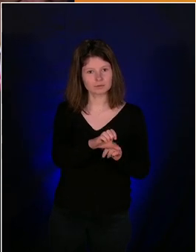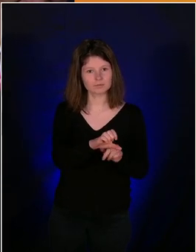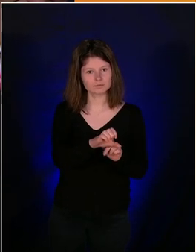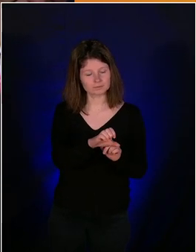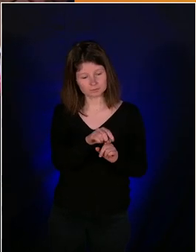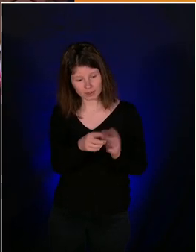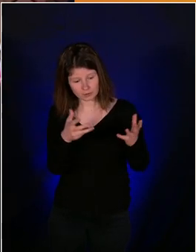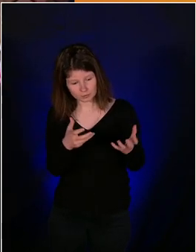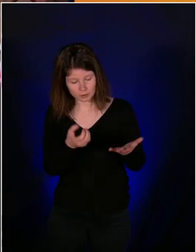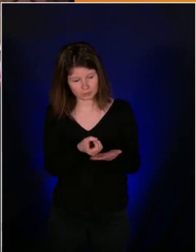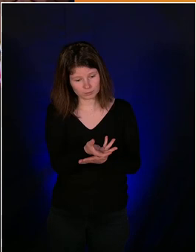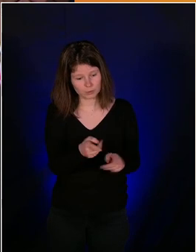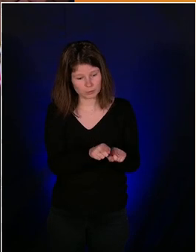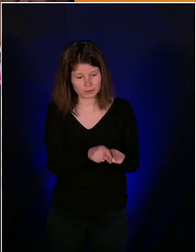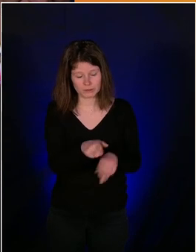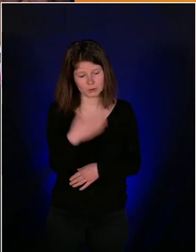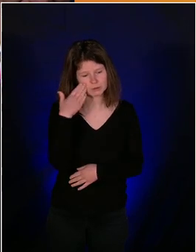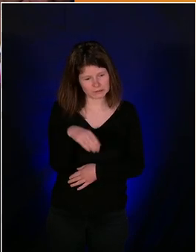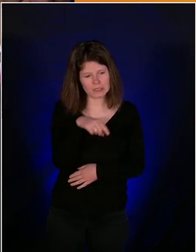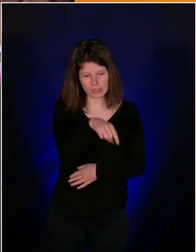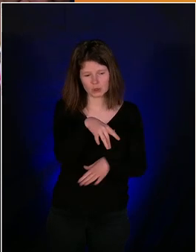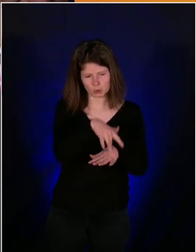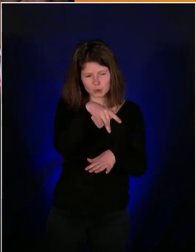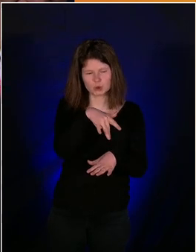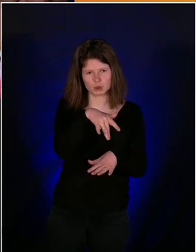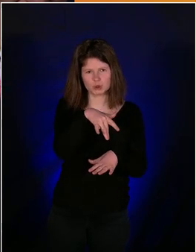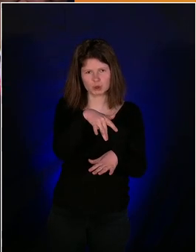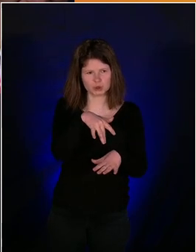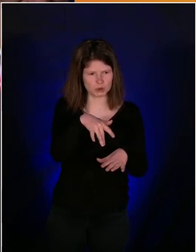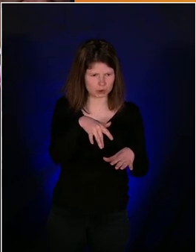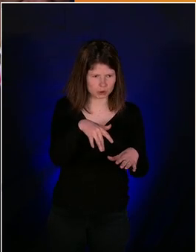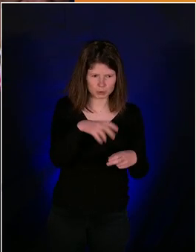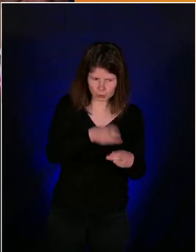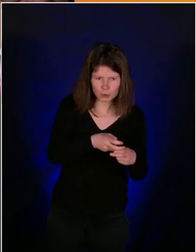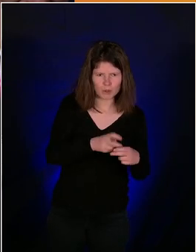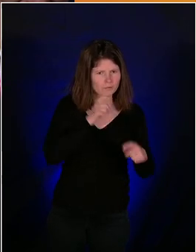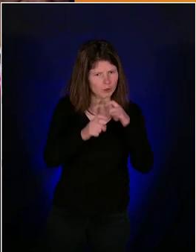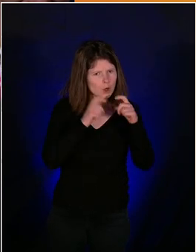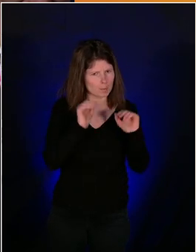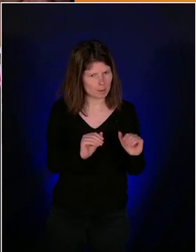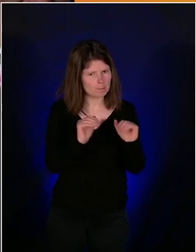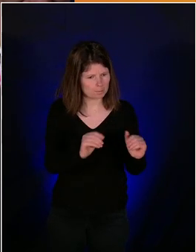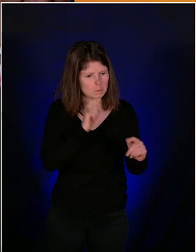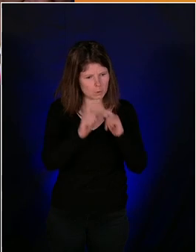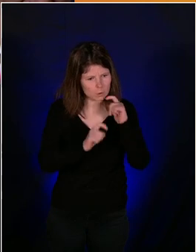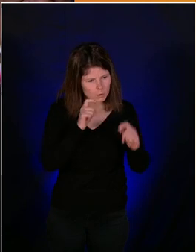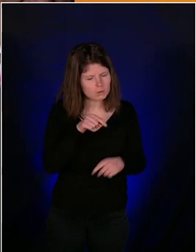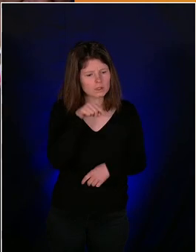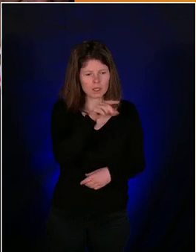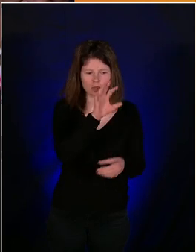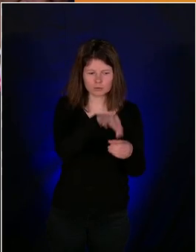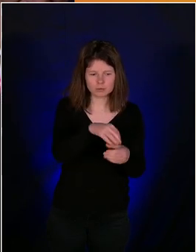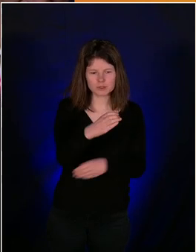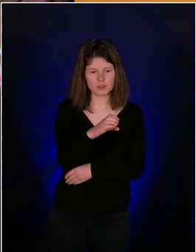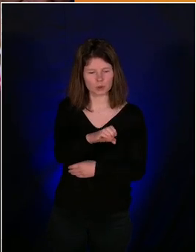Je sais que Marie a vécu des choses dures, violentes même, je pense qu'on peut dire ça. Marie est élue à la CE